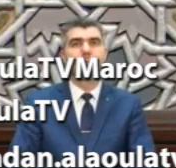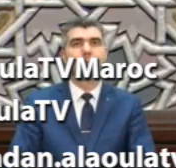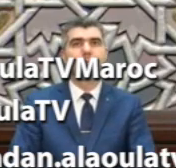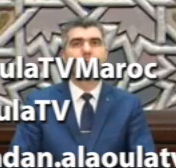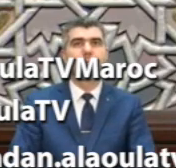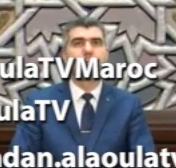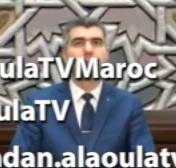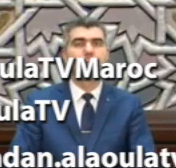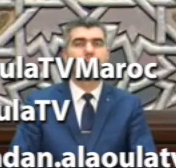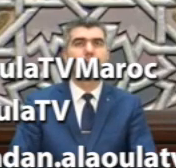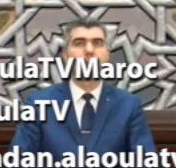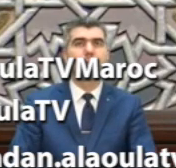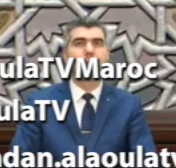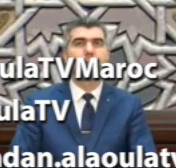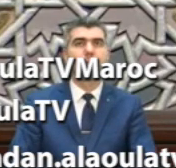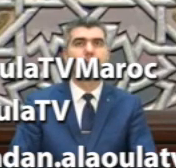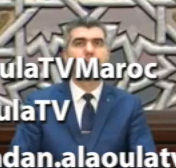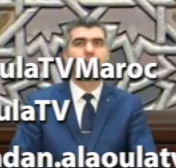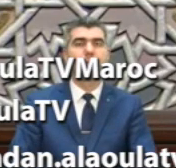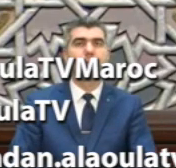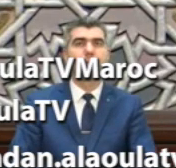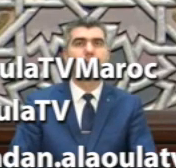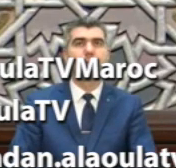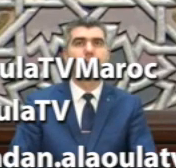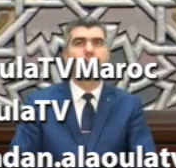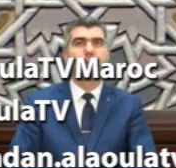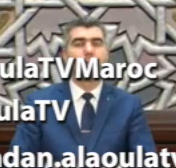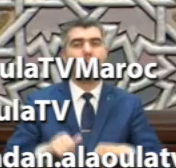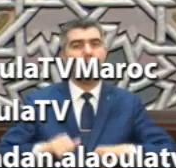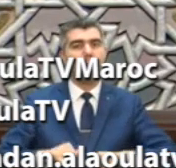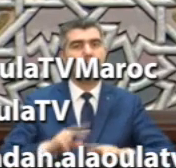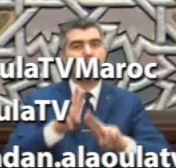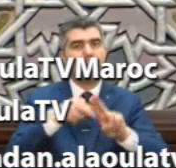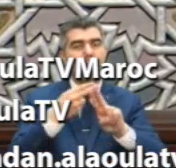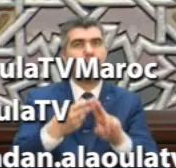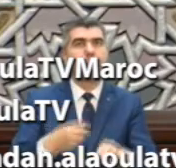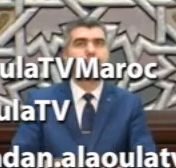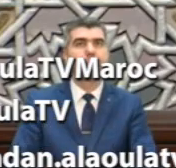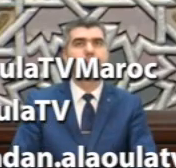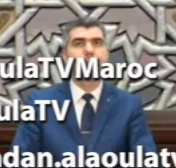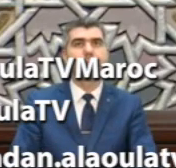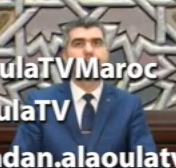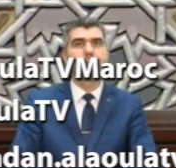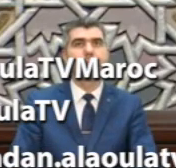شكرا. تفضل السيده كاتبه الدوله.